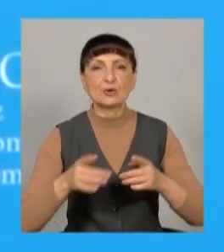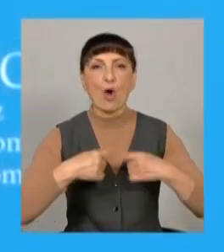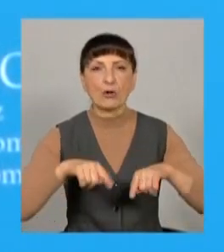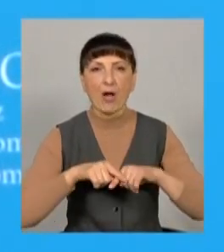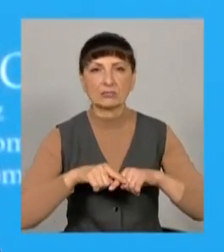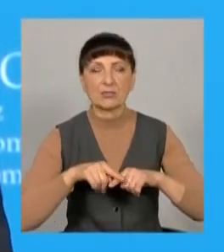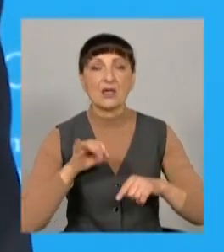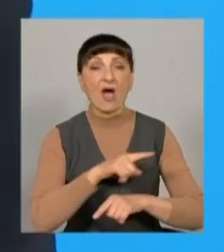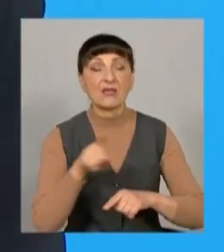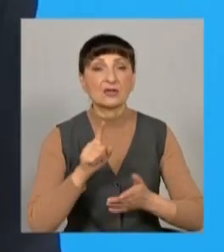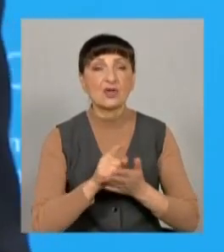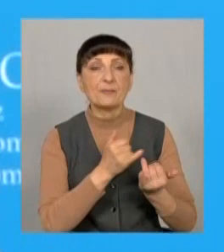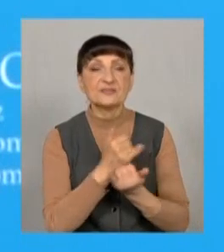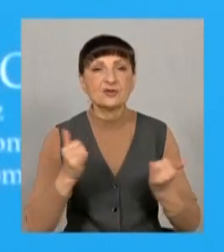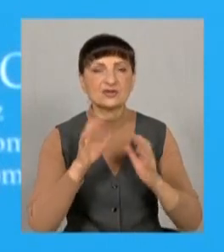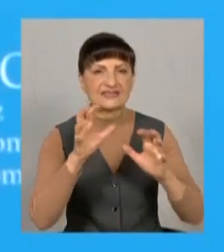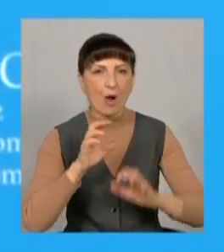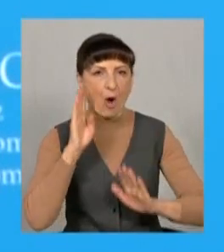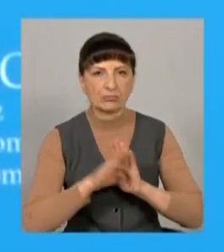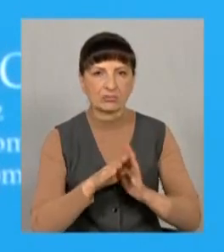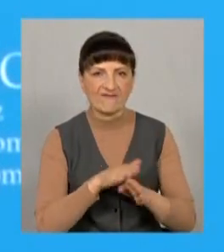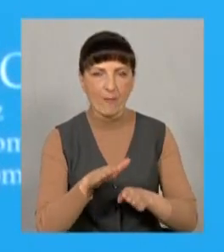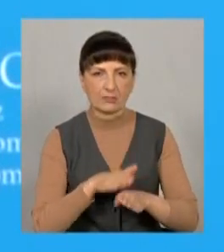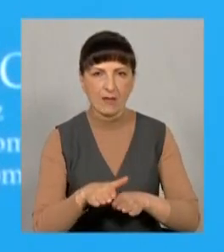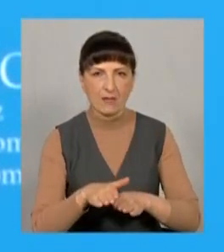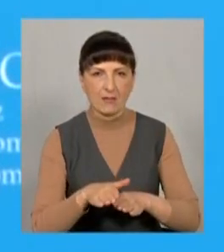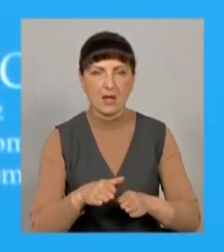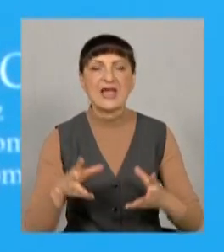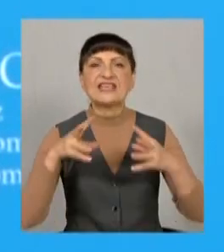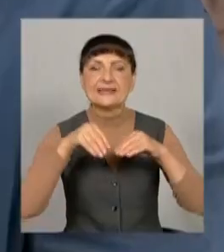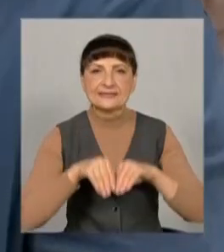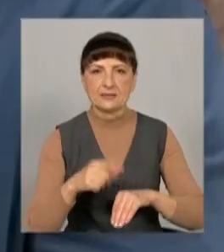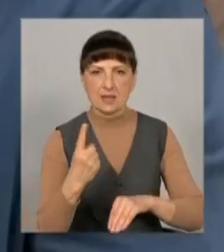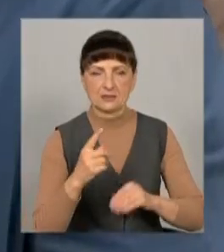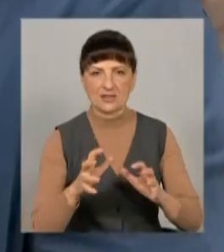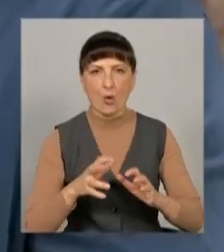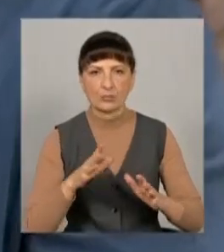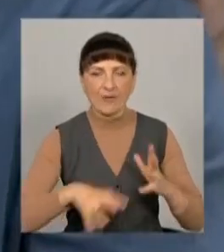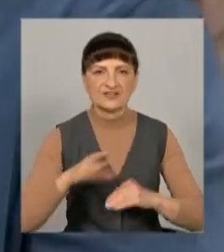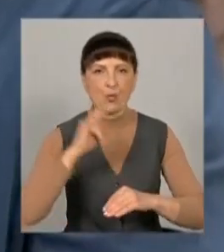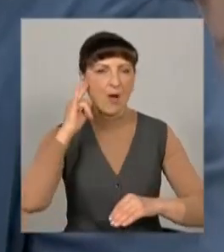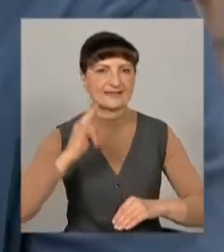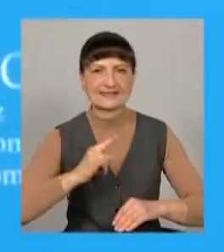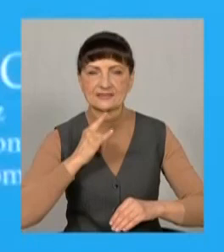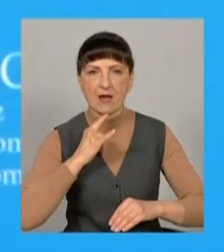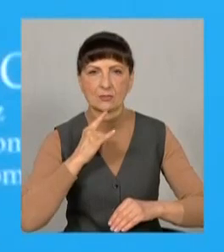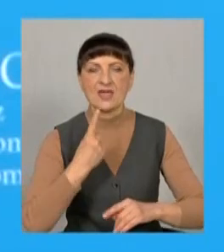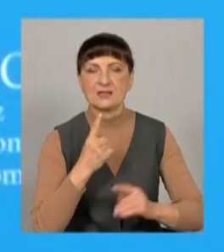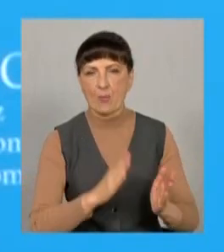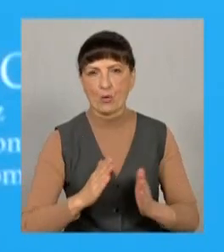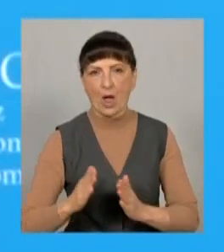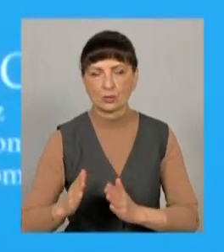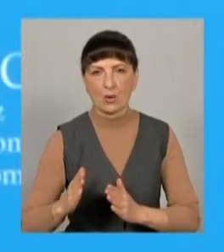должна обеспечить соблюдение законодательства, значит, единого законодательства по Казахстану, едином, значит, порядке.